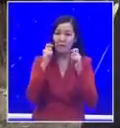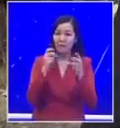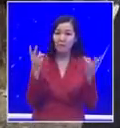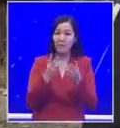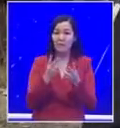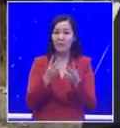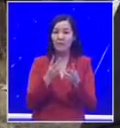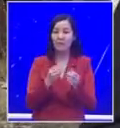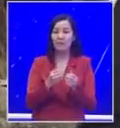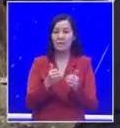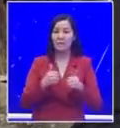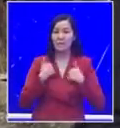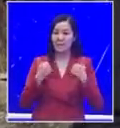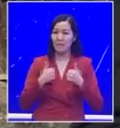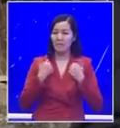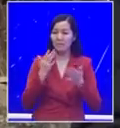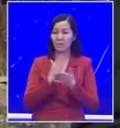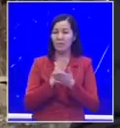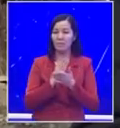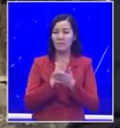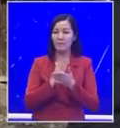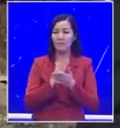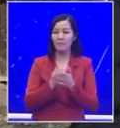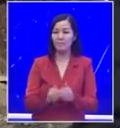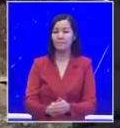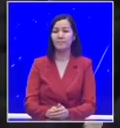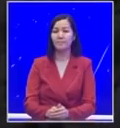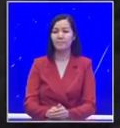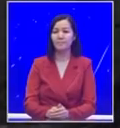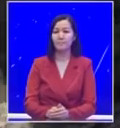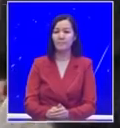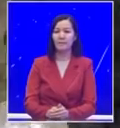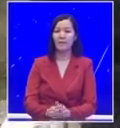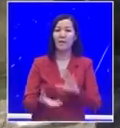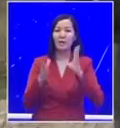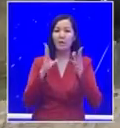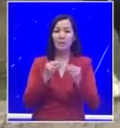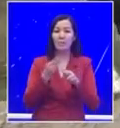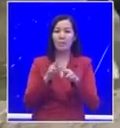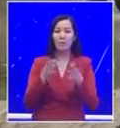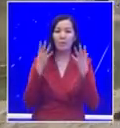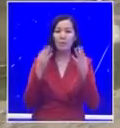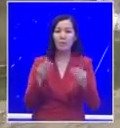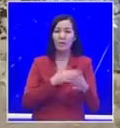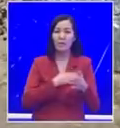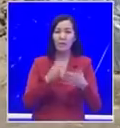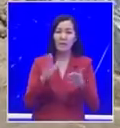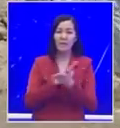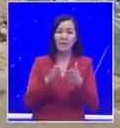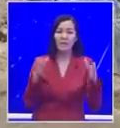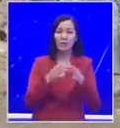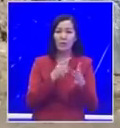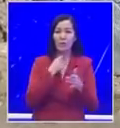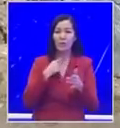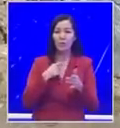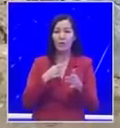тағы да бір дәлелдейік деп, сондай бір жақсы ниетімізбенен келіп отырған жайымыз бар. Жалпы бұл күні еріктілер тобы Талдықорғандағы тұрмысы төмен